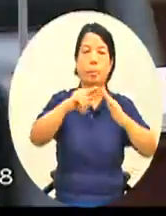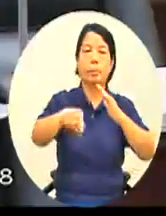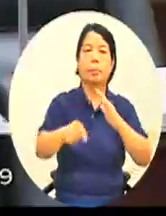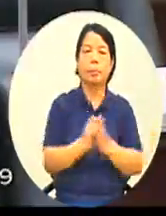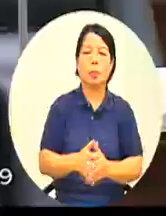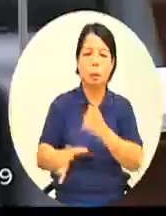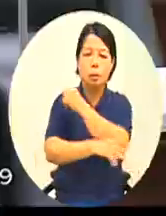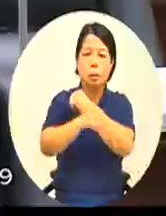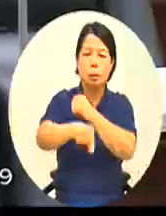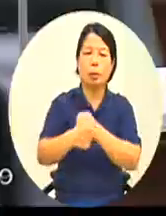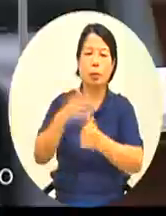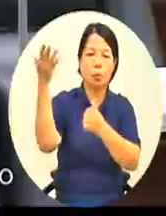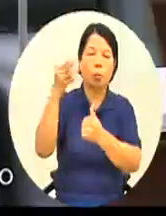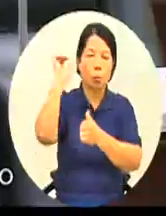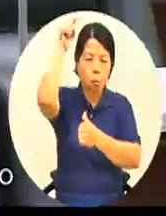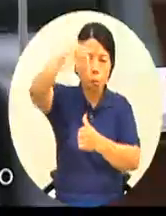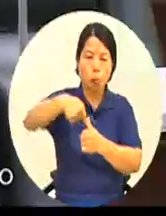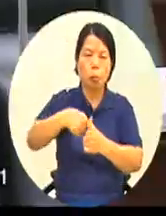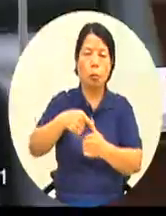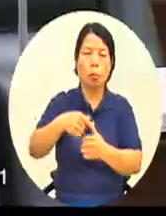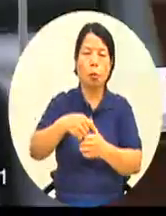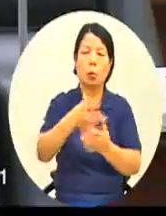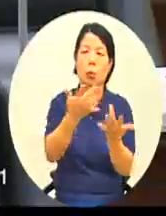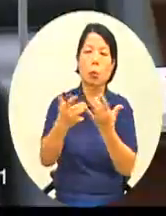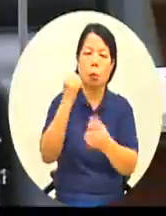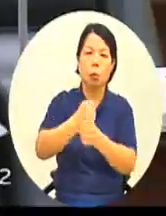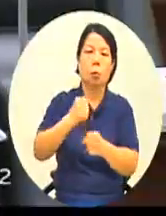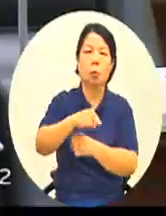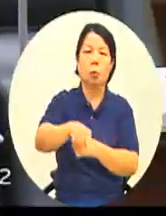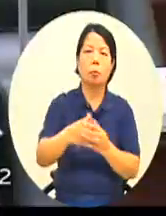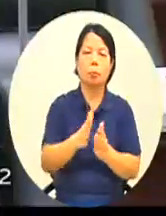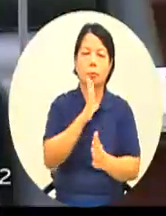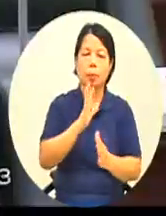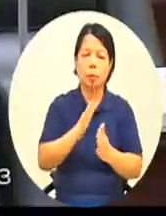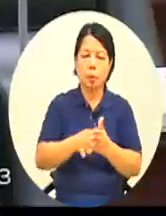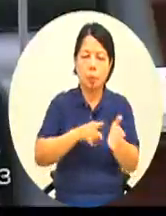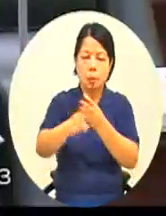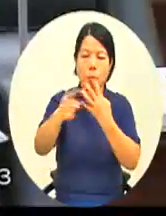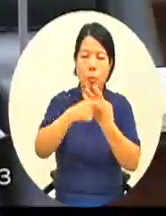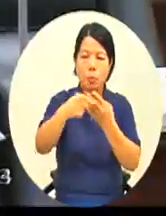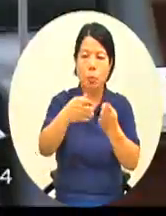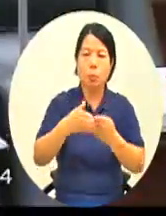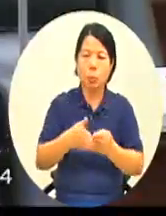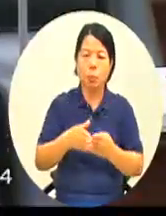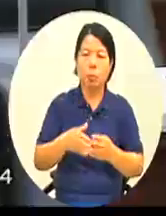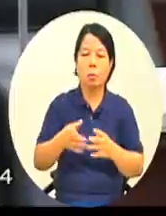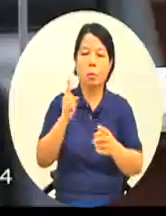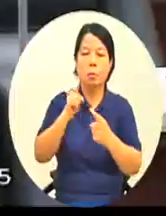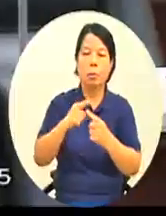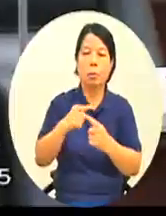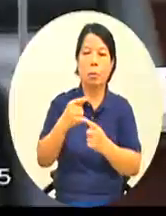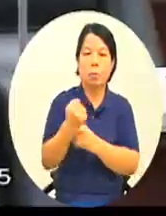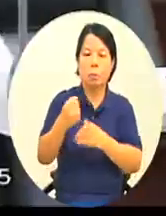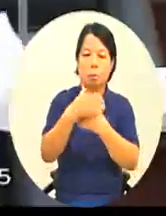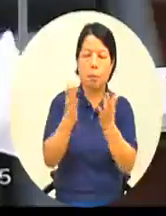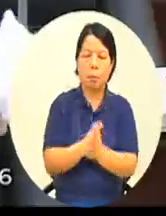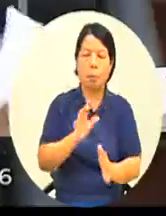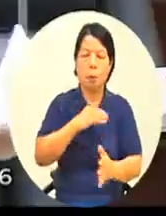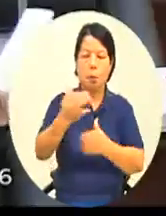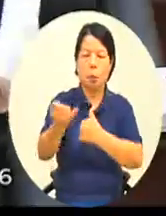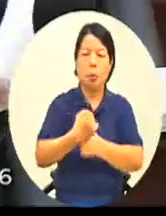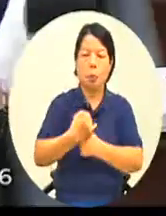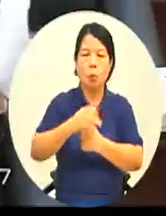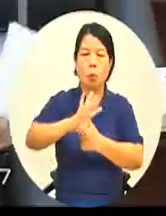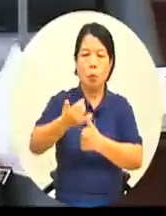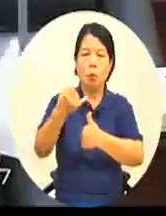基本的传统产业，比如说北高雄工厂这么多，需不需要专业的人力来跟我们这些外籍移工来做